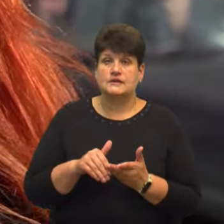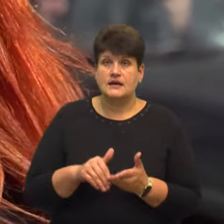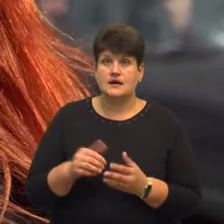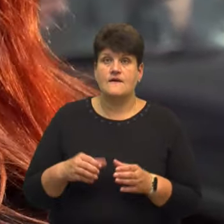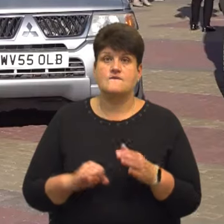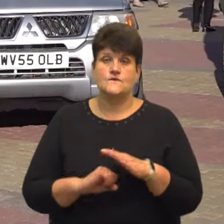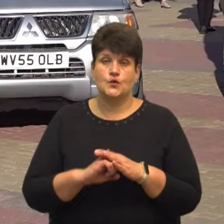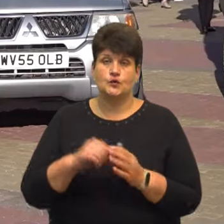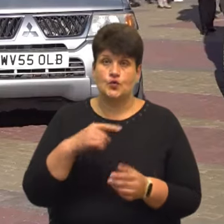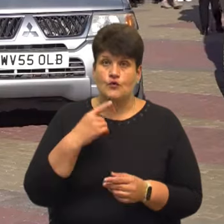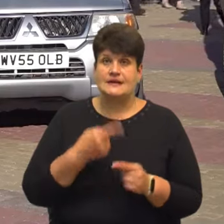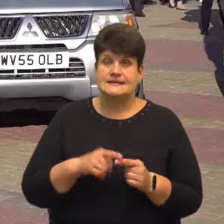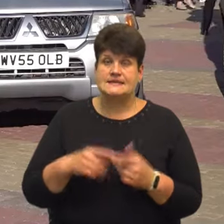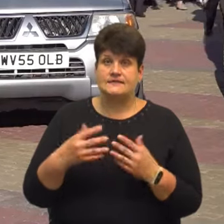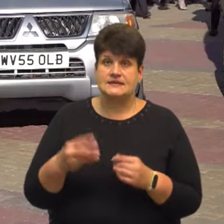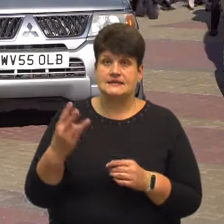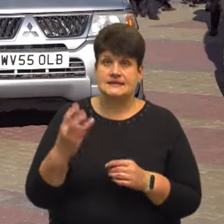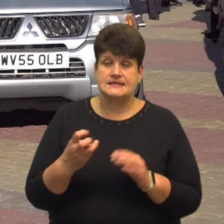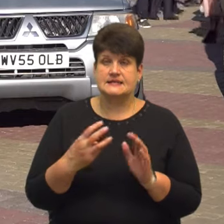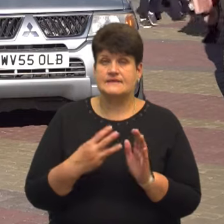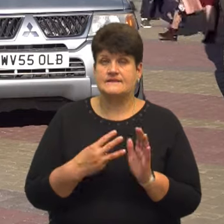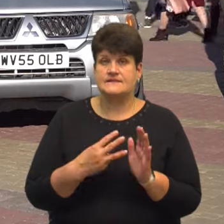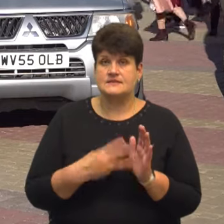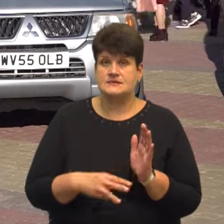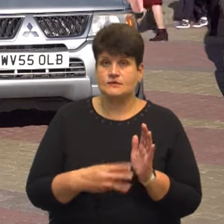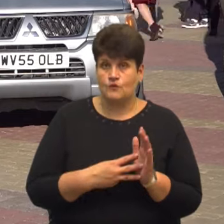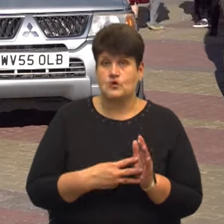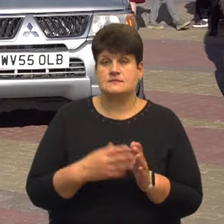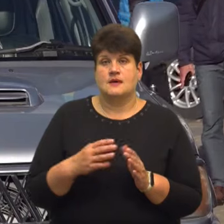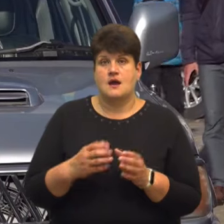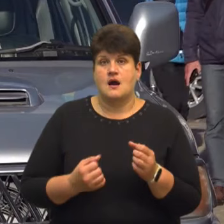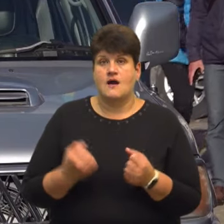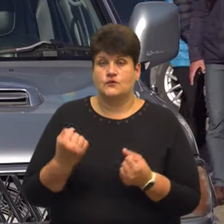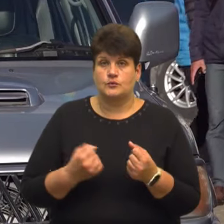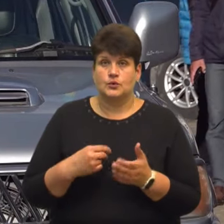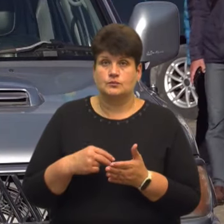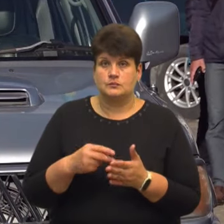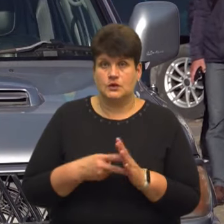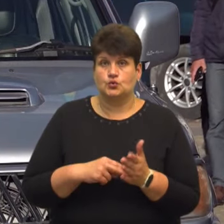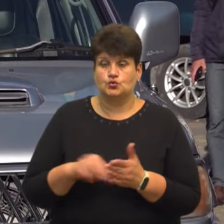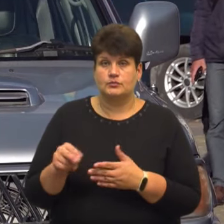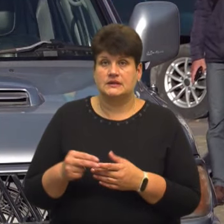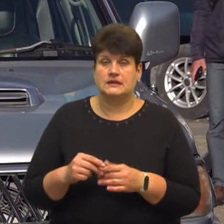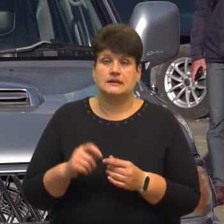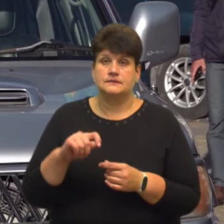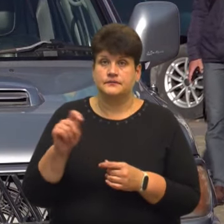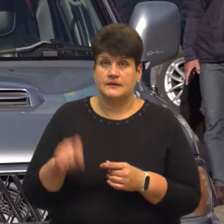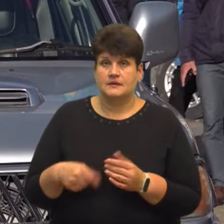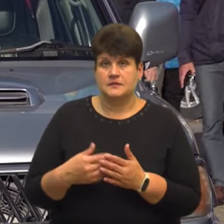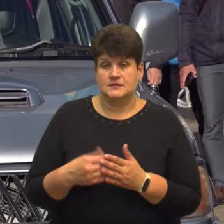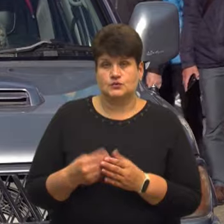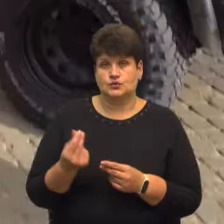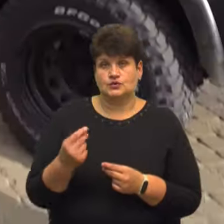каже це вже 378й автомобіль який планують придбати для фронту орієнтовна вартість авто 300 000 грн